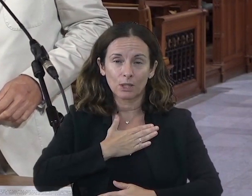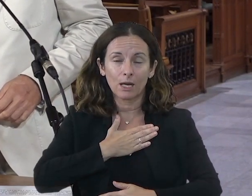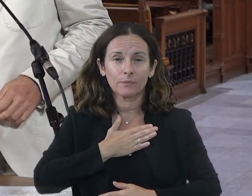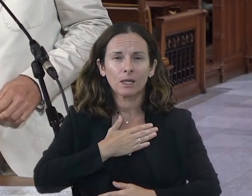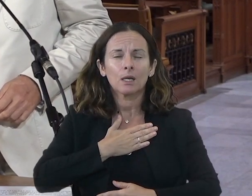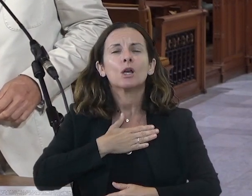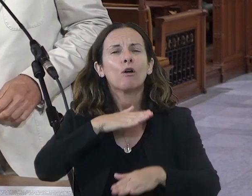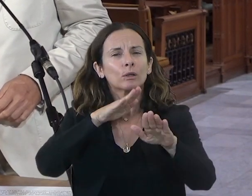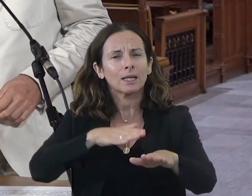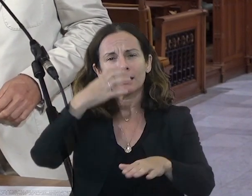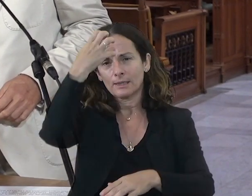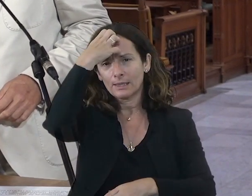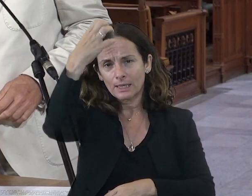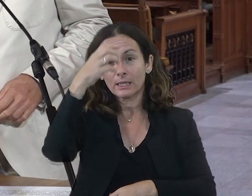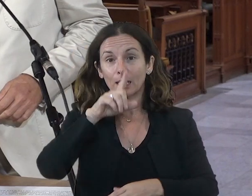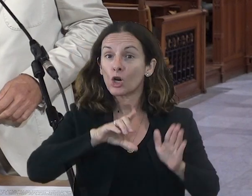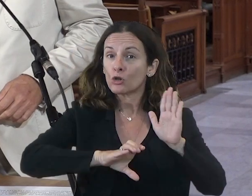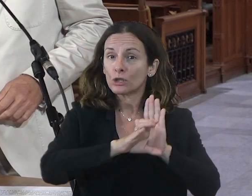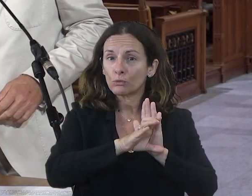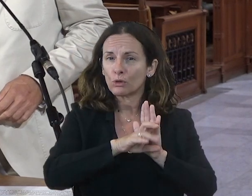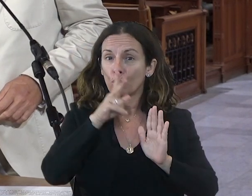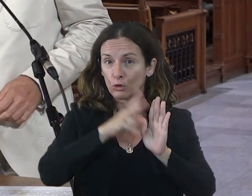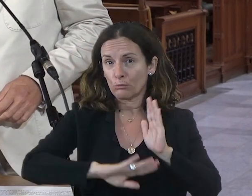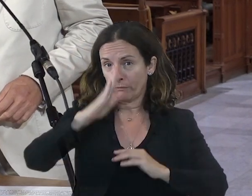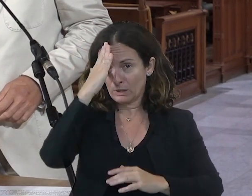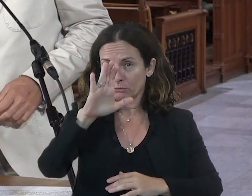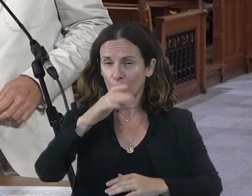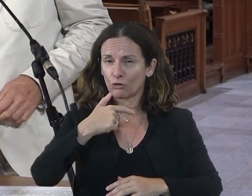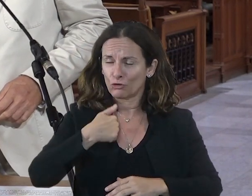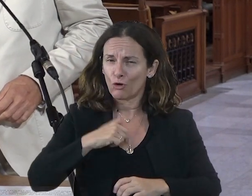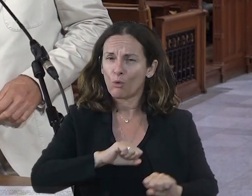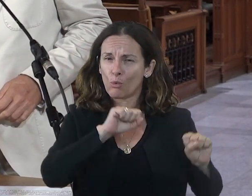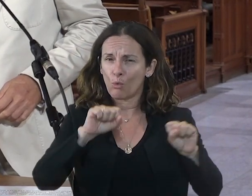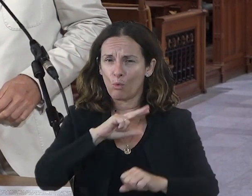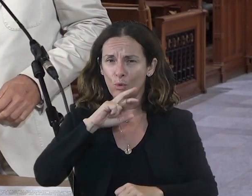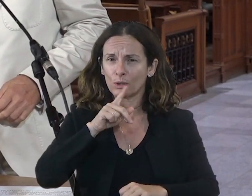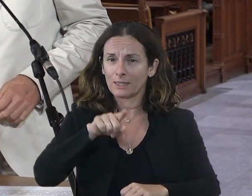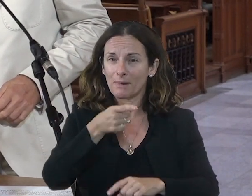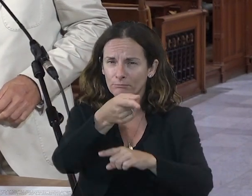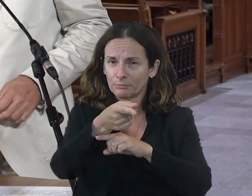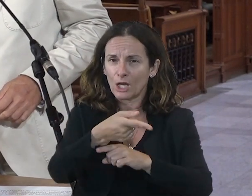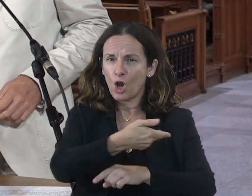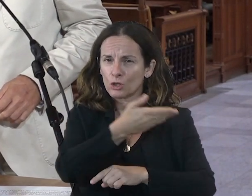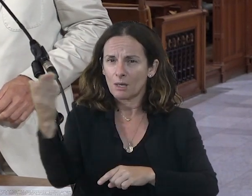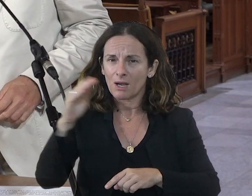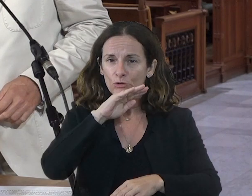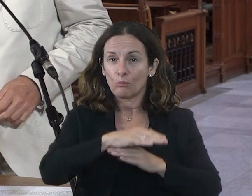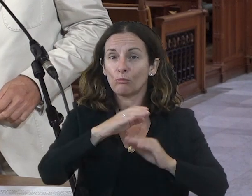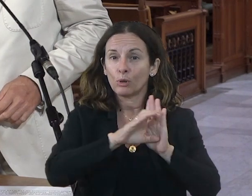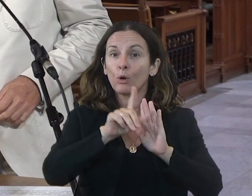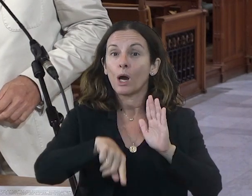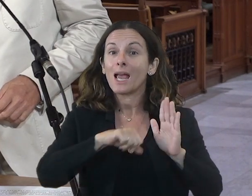Turismo del Consell Insular de Mallorca, con lealtad al Rey y guardar y hacer guardar la Constitución como